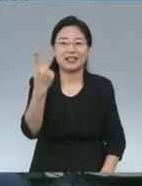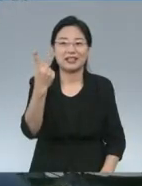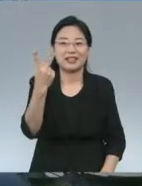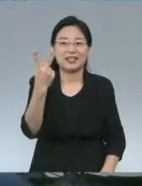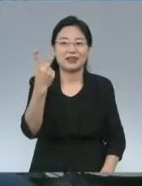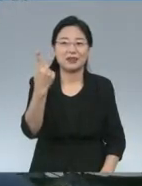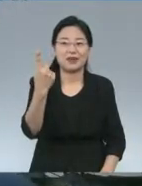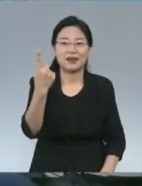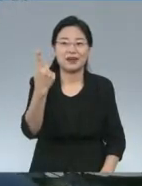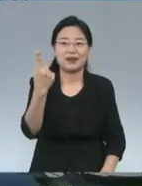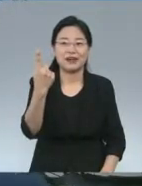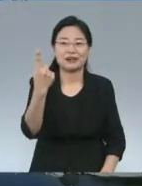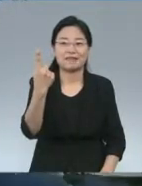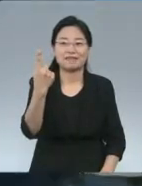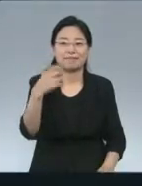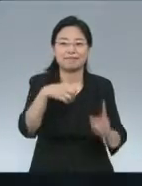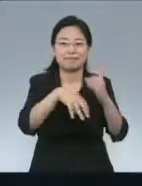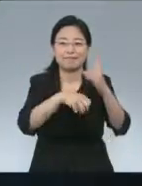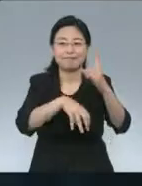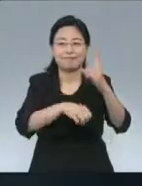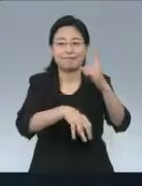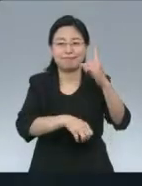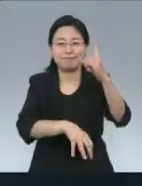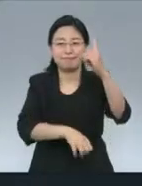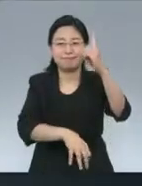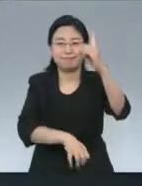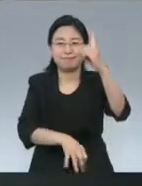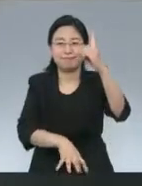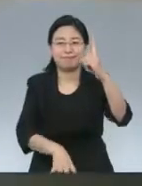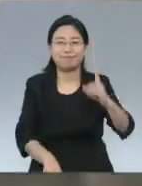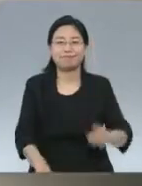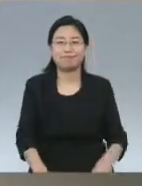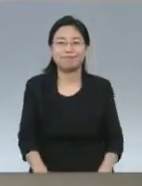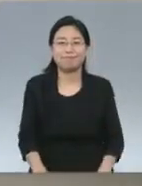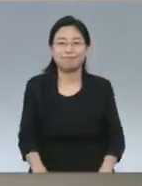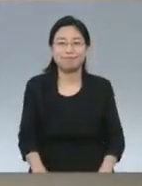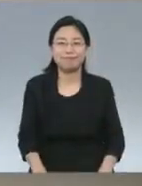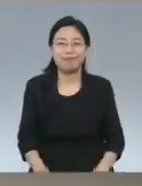2, 1, 0. Ignition.